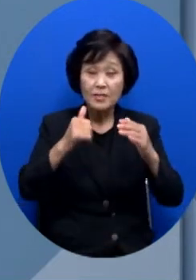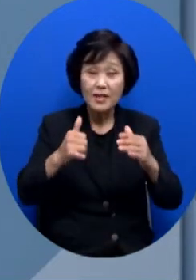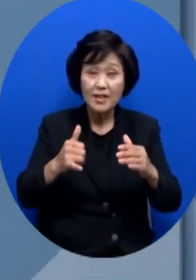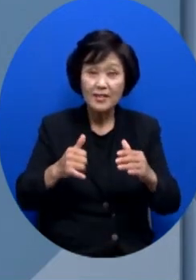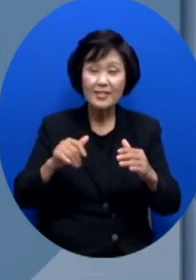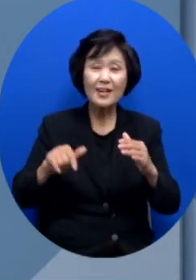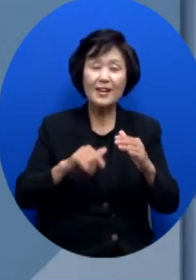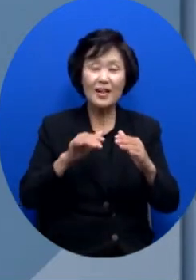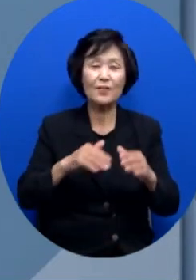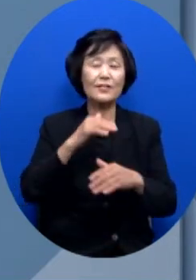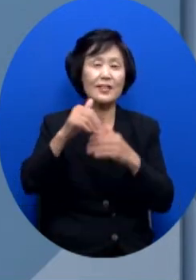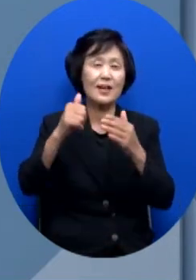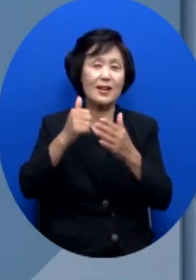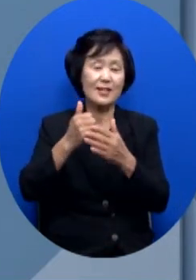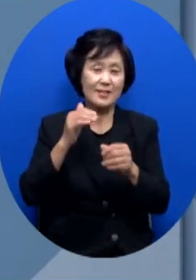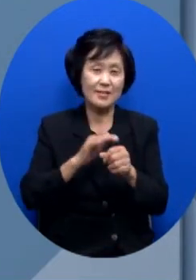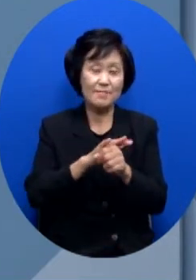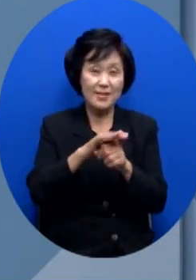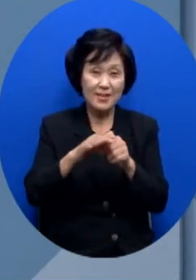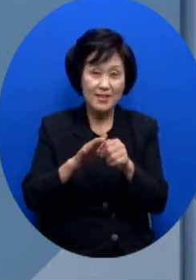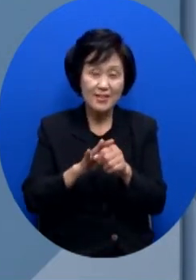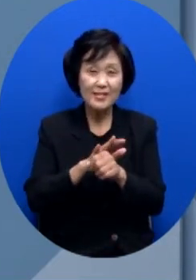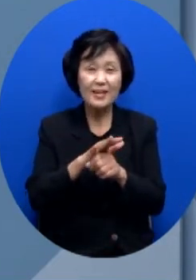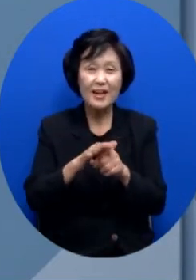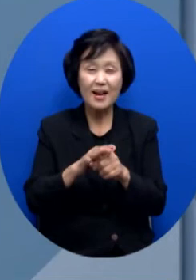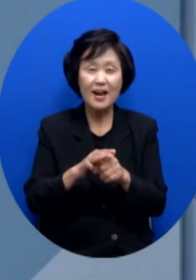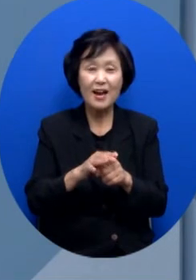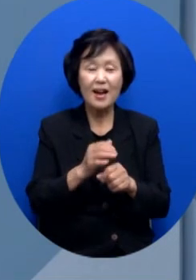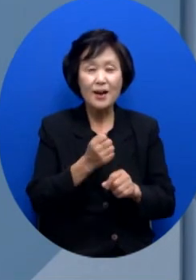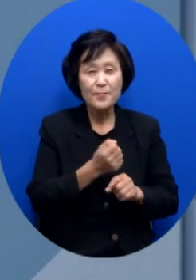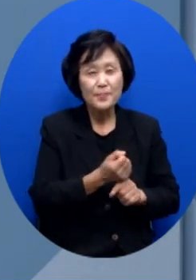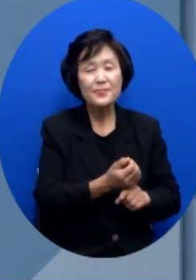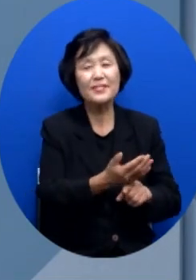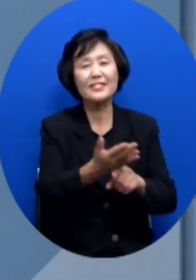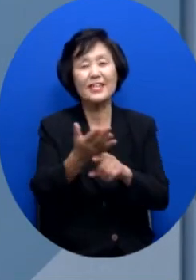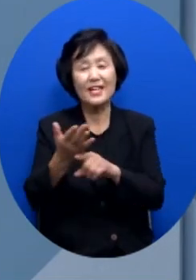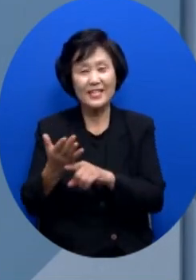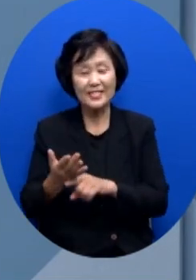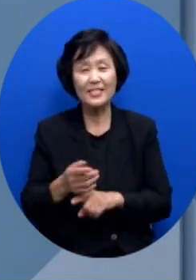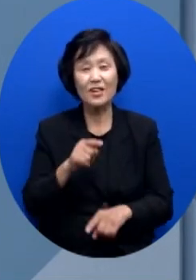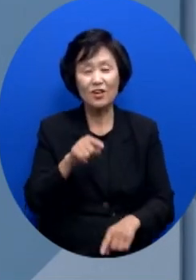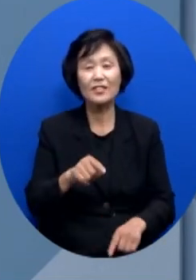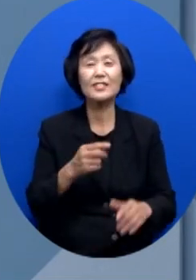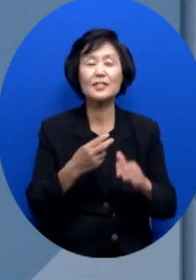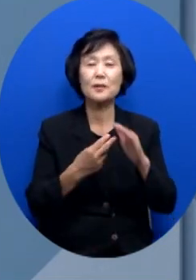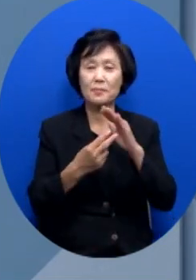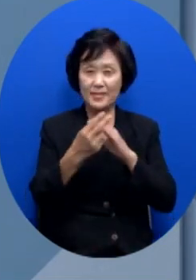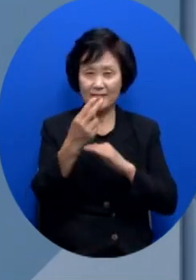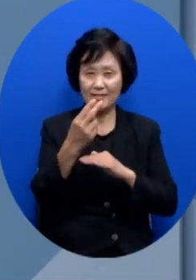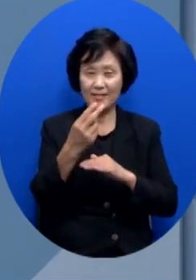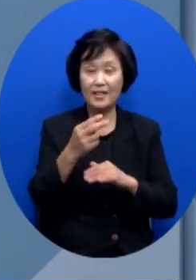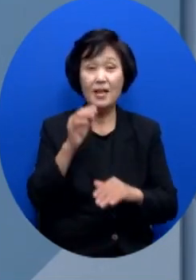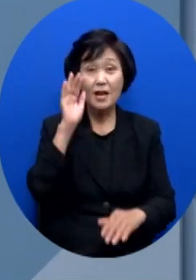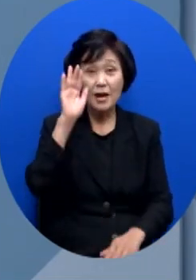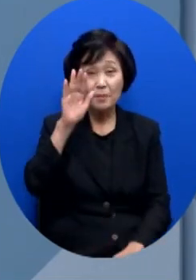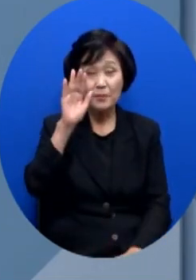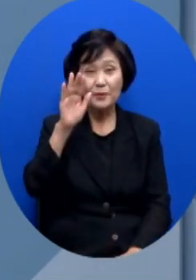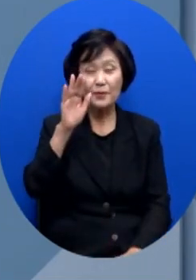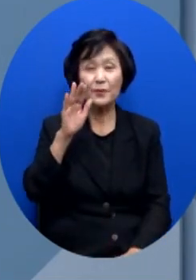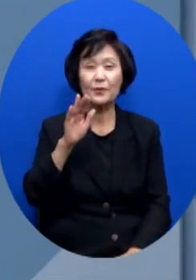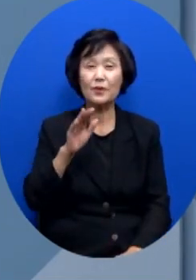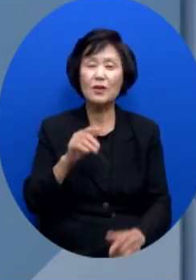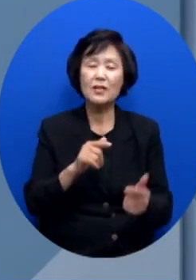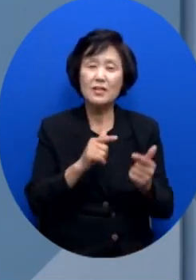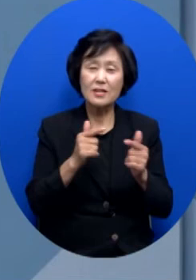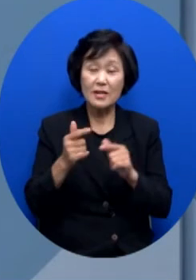사랑을, 하나님의 사랑을 온 천하에 이렇게 좀 퍼져나가도록 하는 것이 저희들의 비전입니다. 그래서 앞으로도 비록 여러